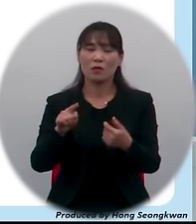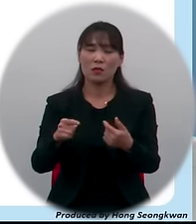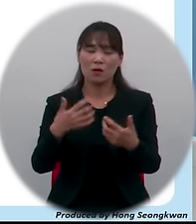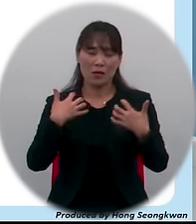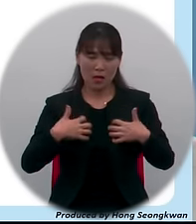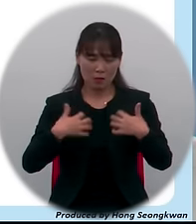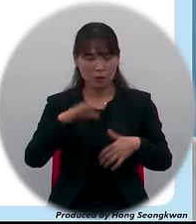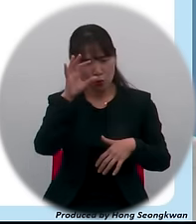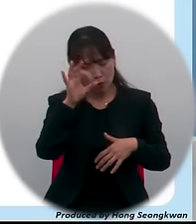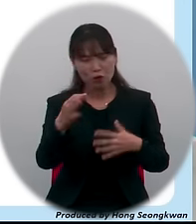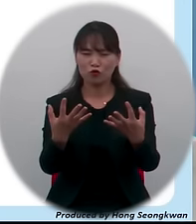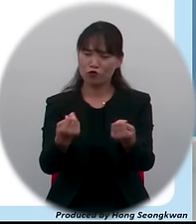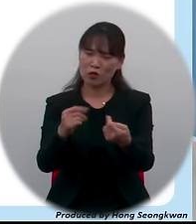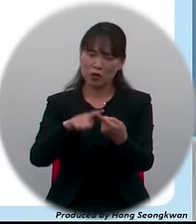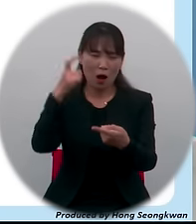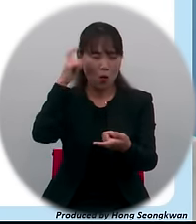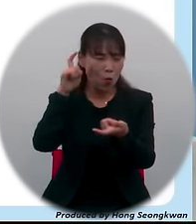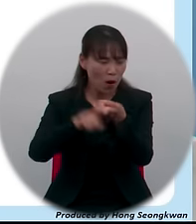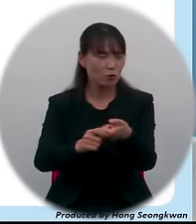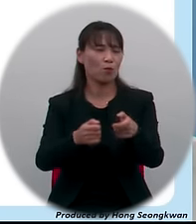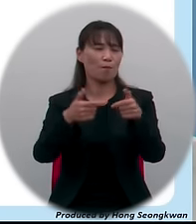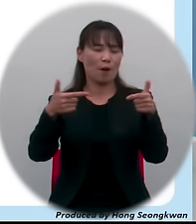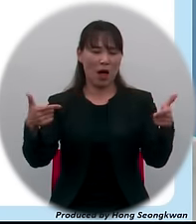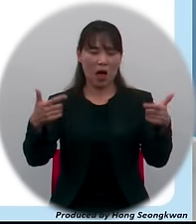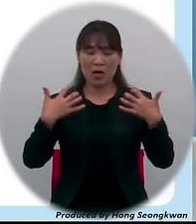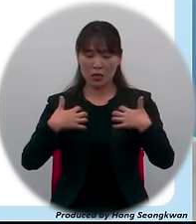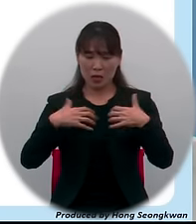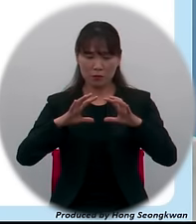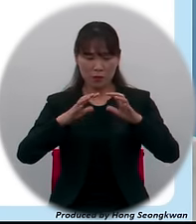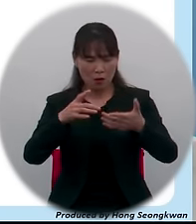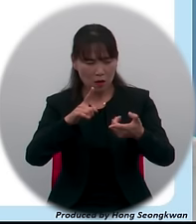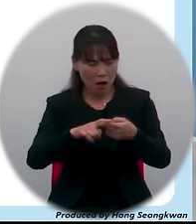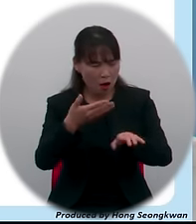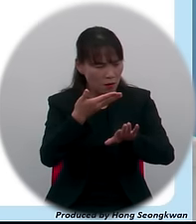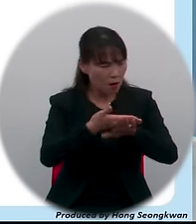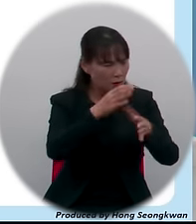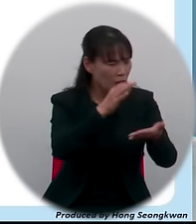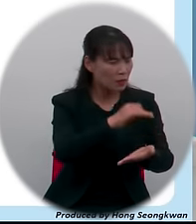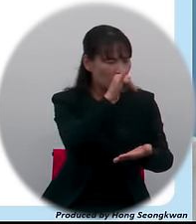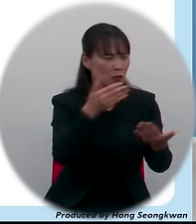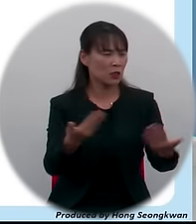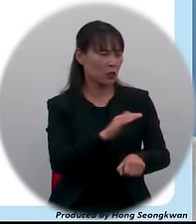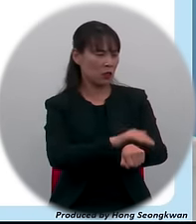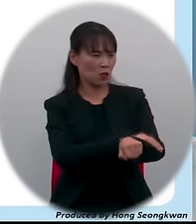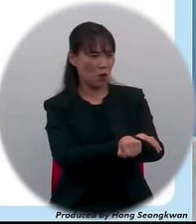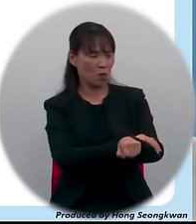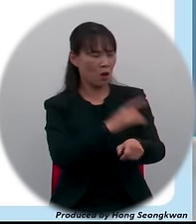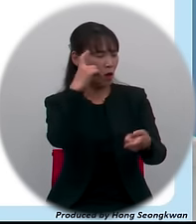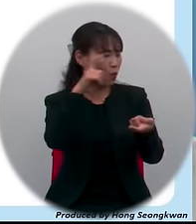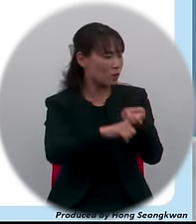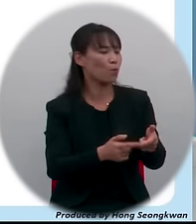거리가 된다고 하더라라고 해서 게임 보면서 수학에 대한 관심도 생기고 게임 세계에 대한 또 다른 가치